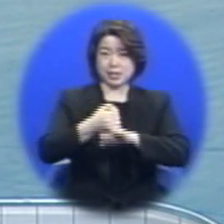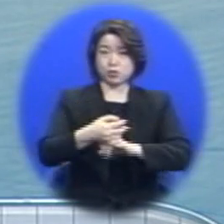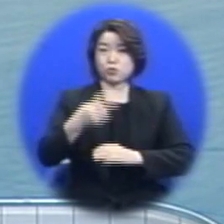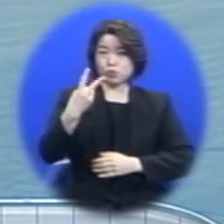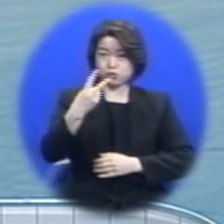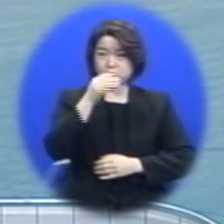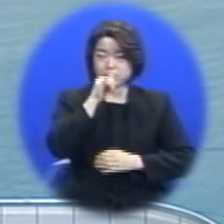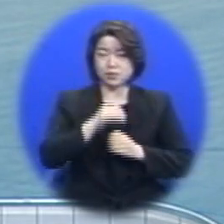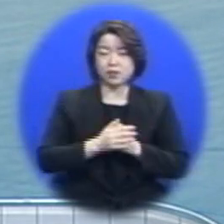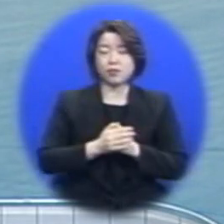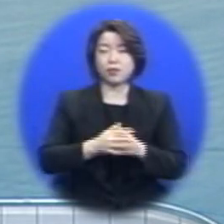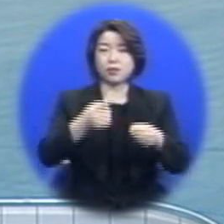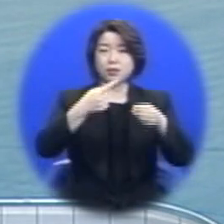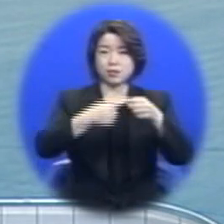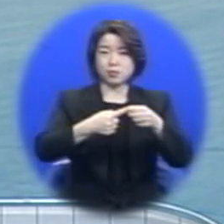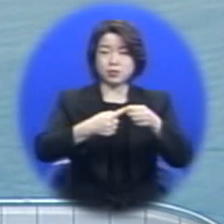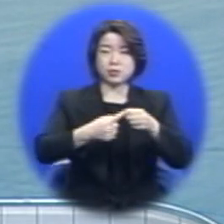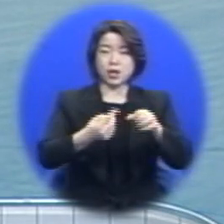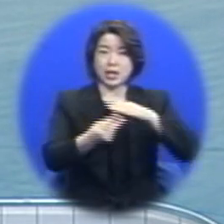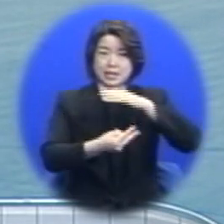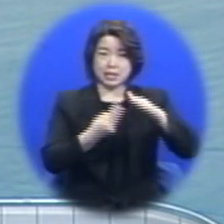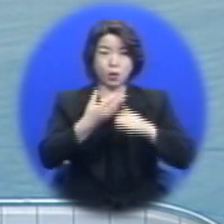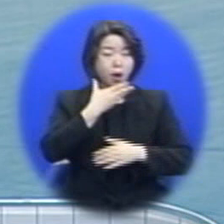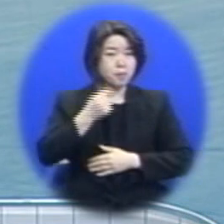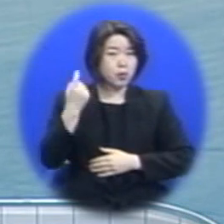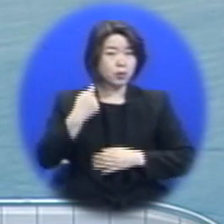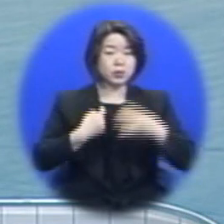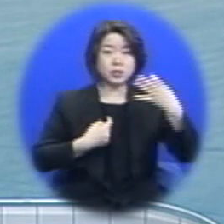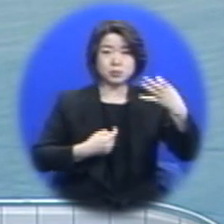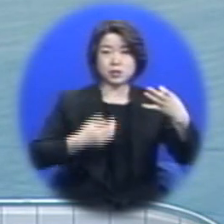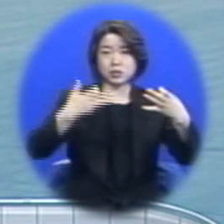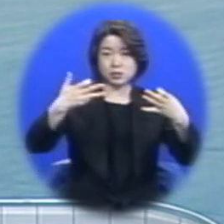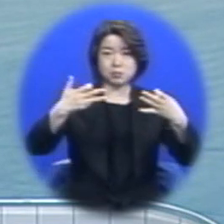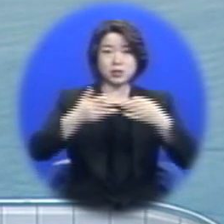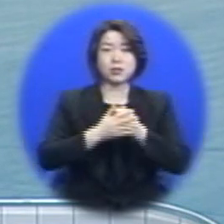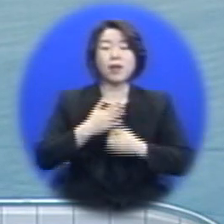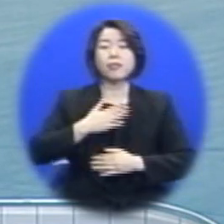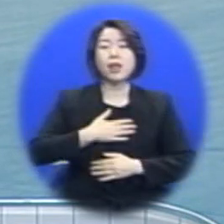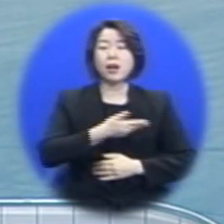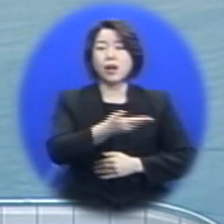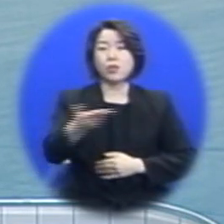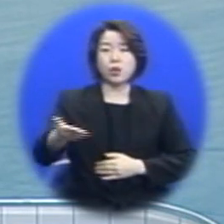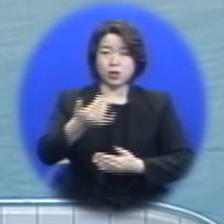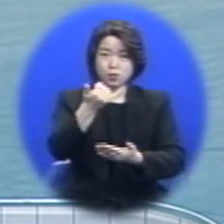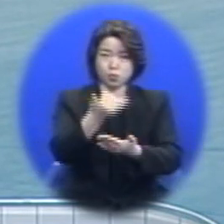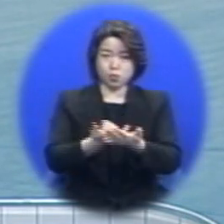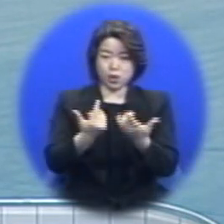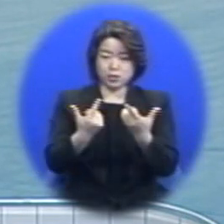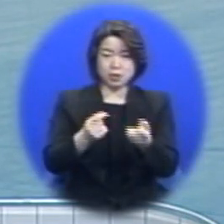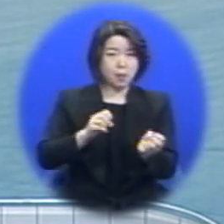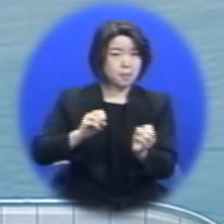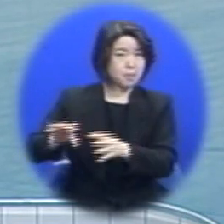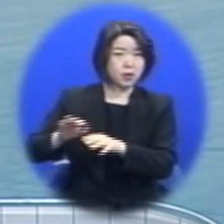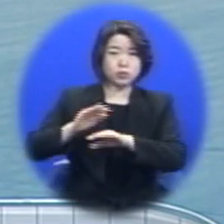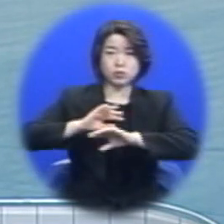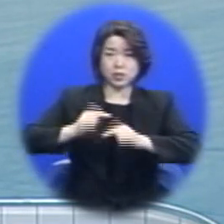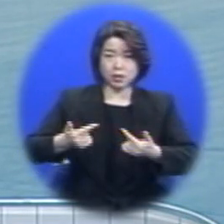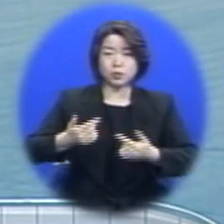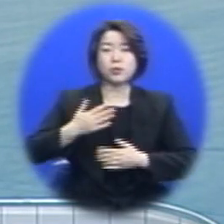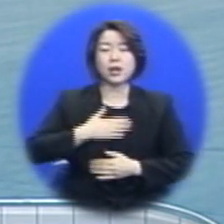번째 약속은 요한복음 14장 18절 내가 너희를 고아와 같이 버려두지 않고 너희에게로